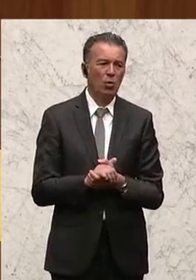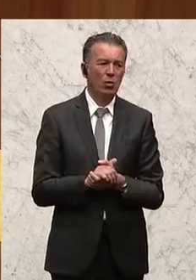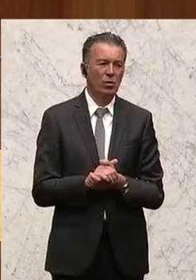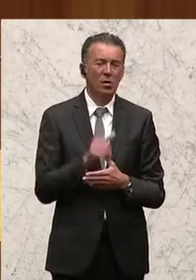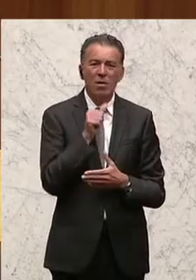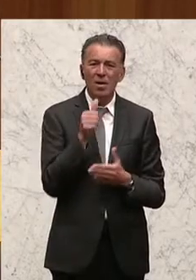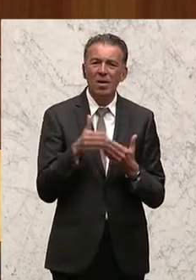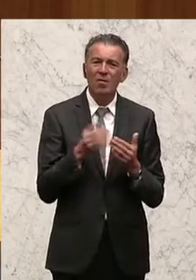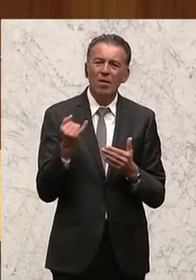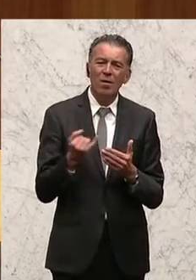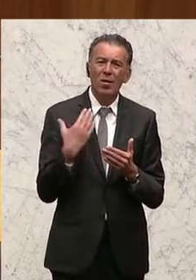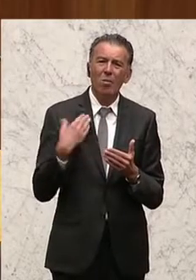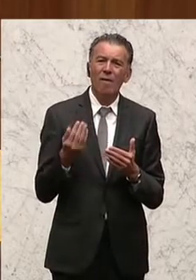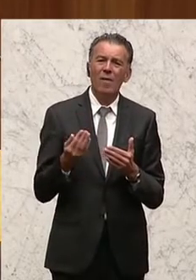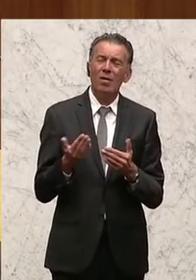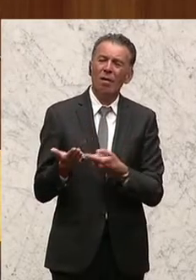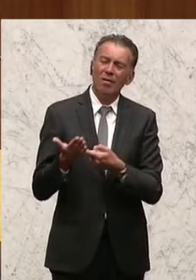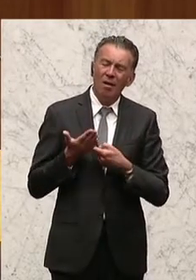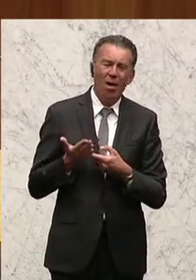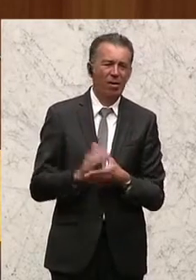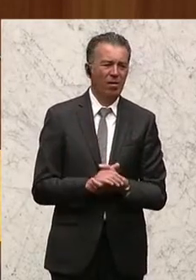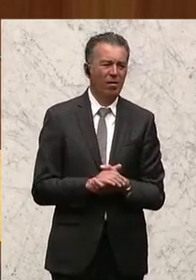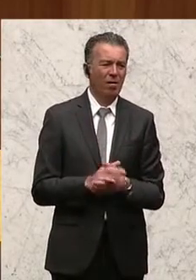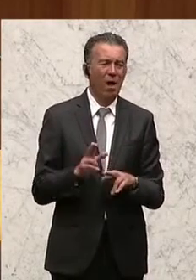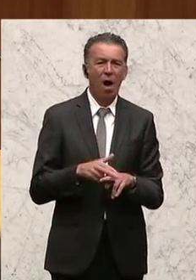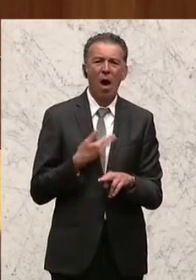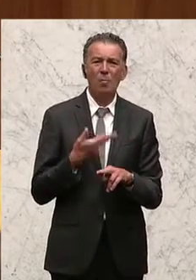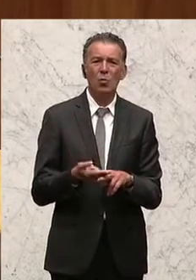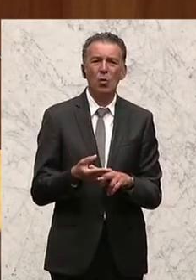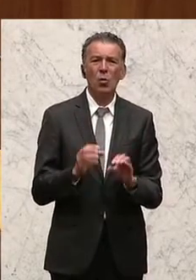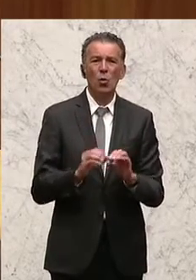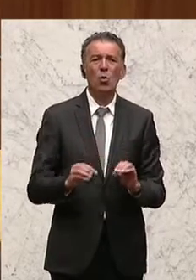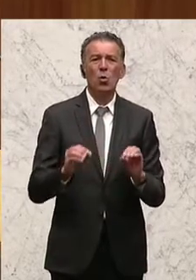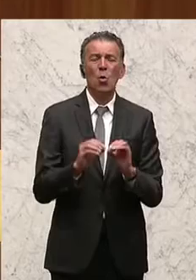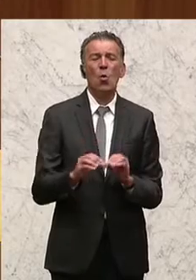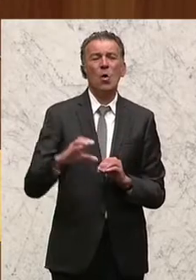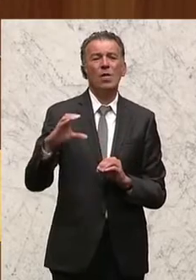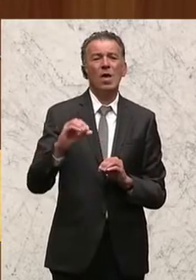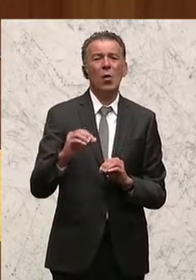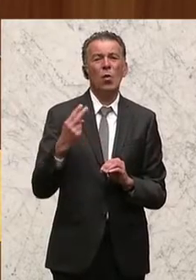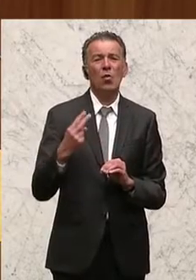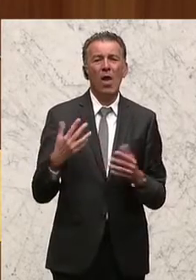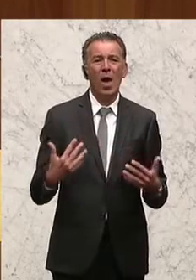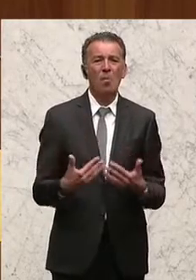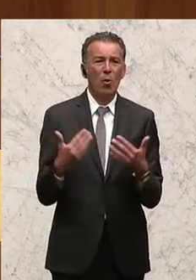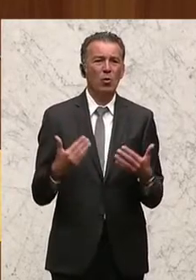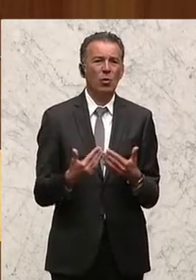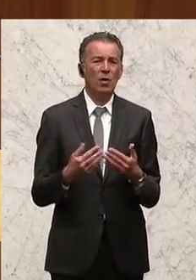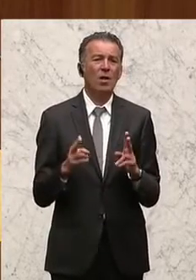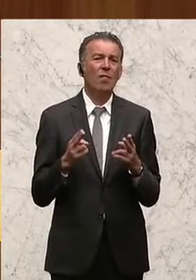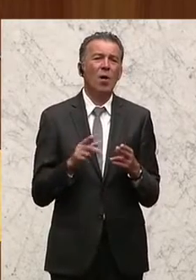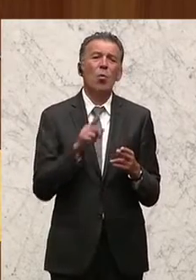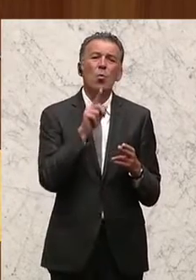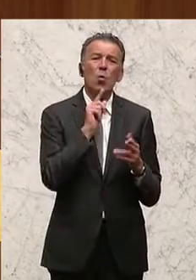nicht das, was uns wie immer wieder vorgezeichnet wird, dass wir absolut null CO2 produzieren. Warum ist es nur